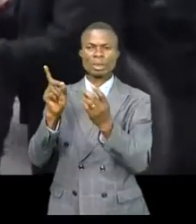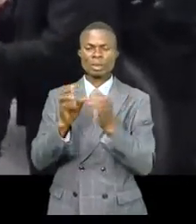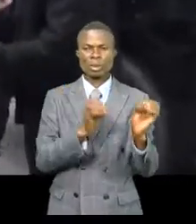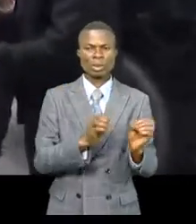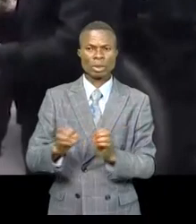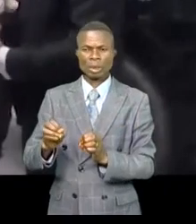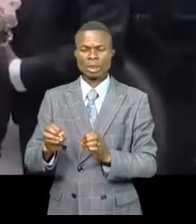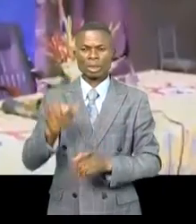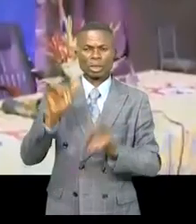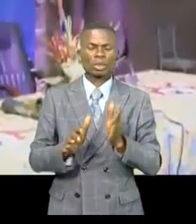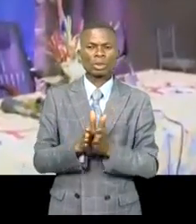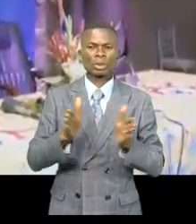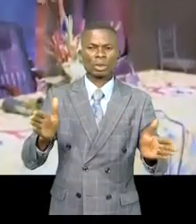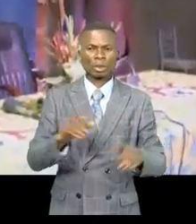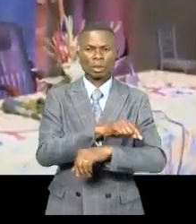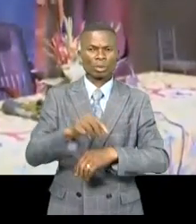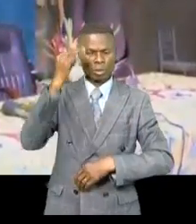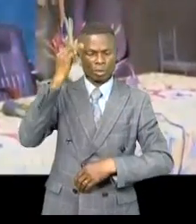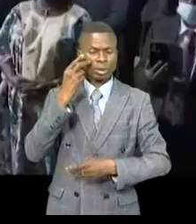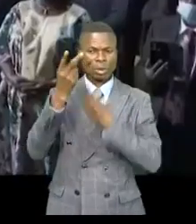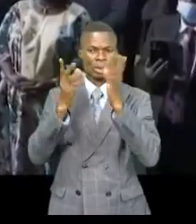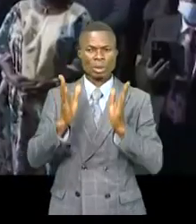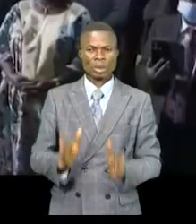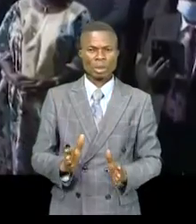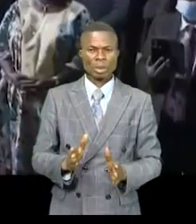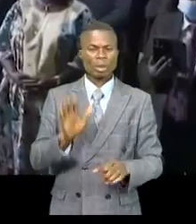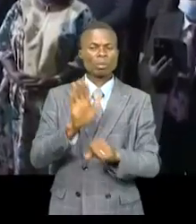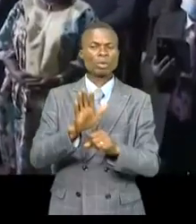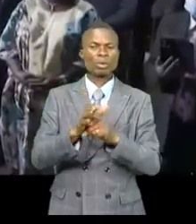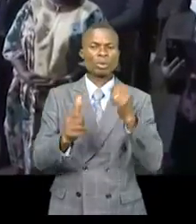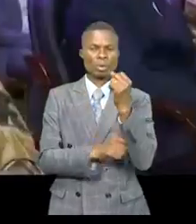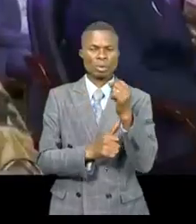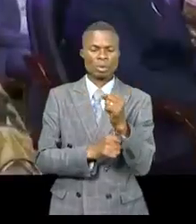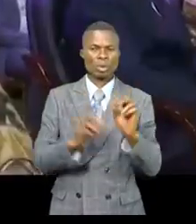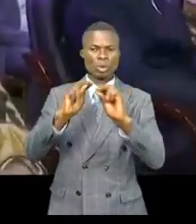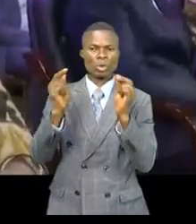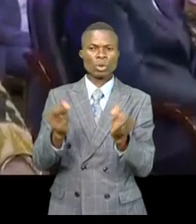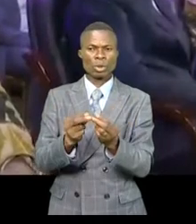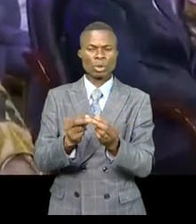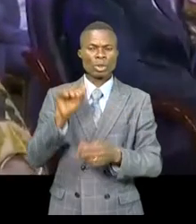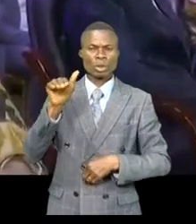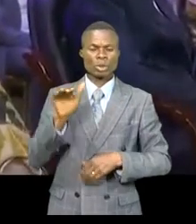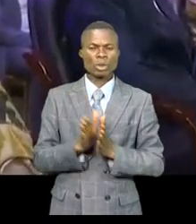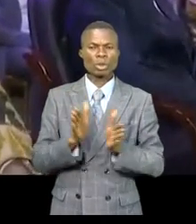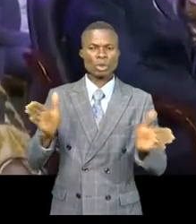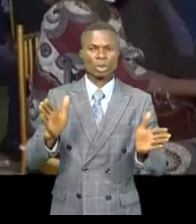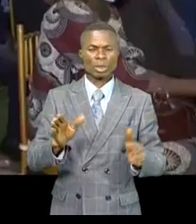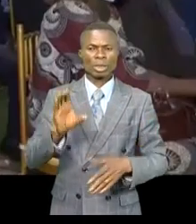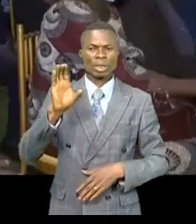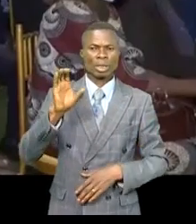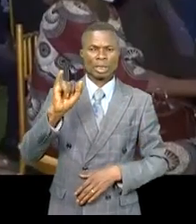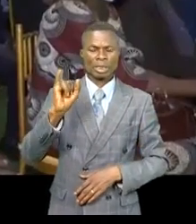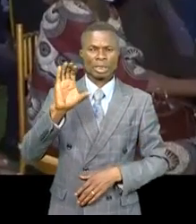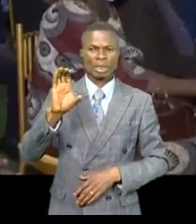par le secrétariat général du ministère du Tourisme. L'assistance était composée entre autres du directeur général de l'ICSN,